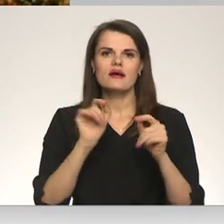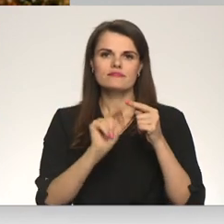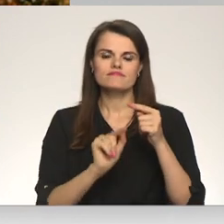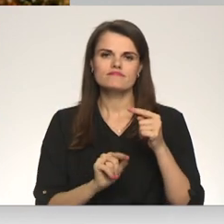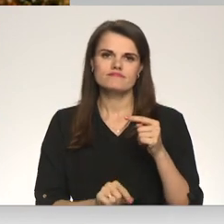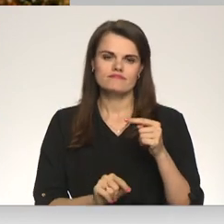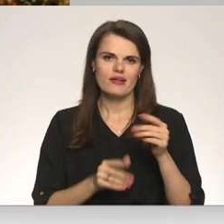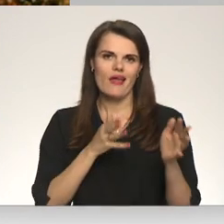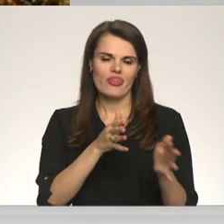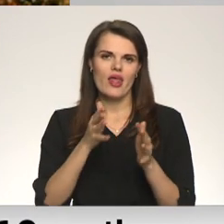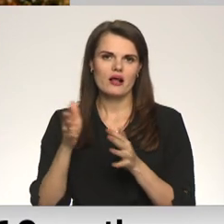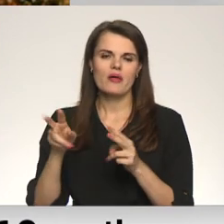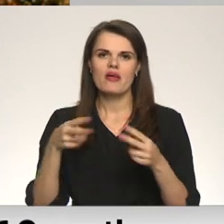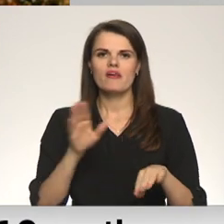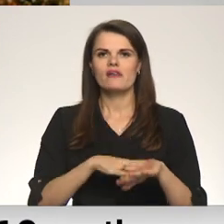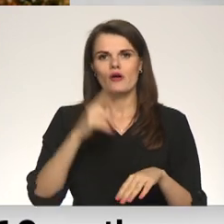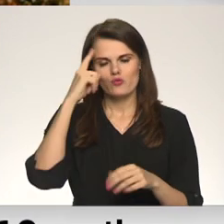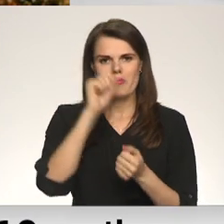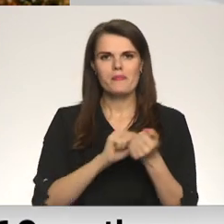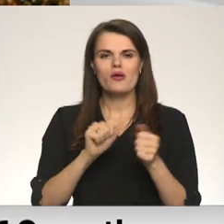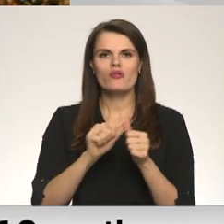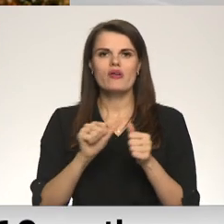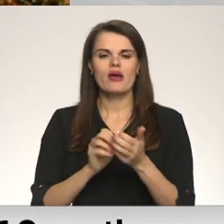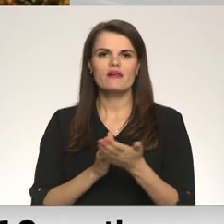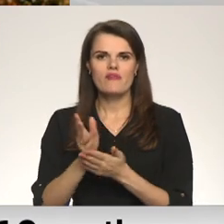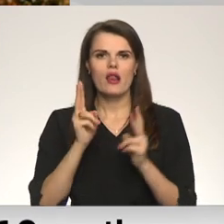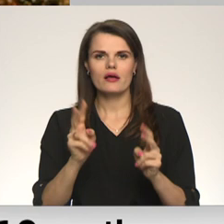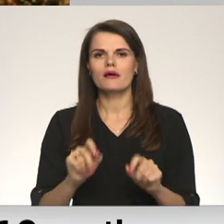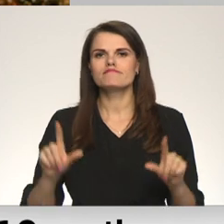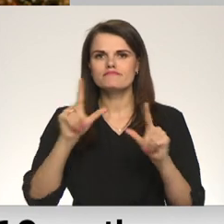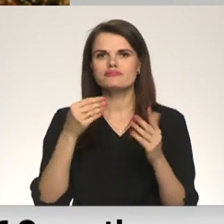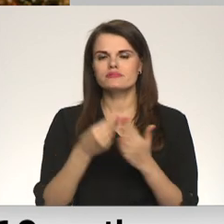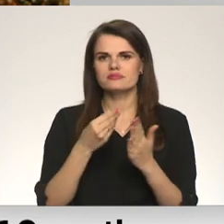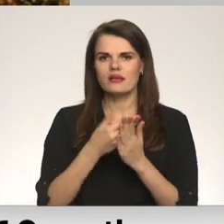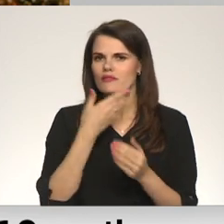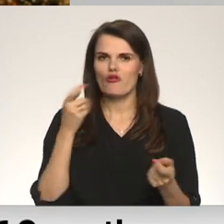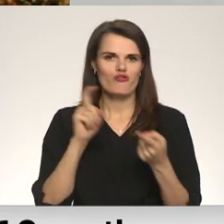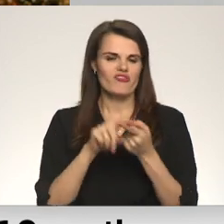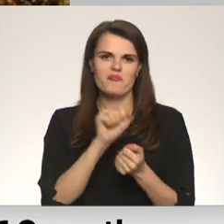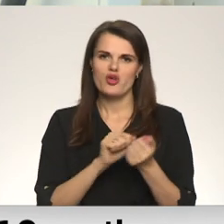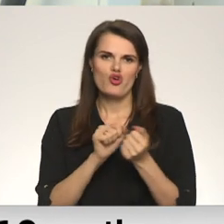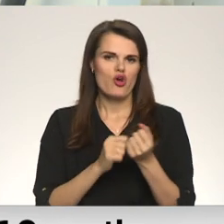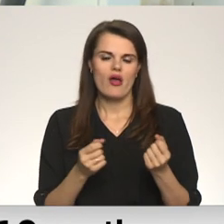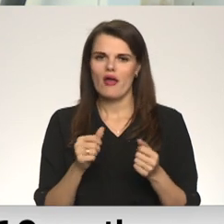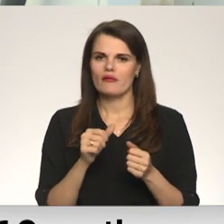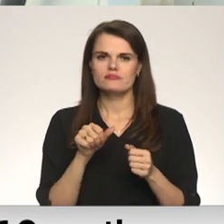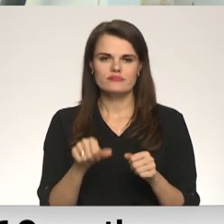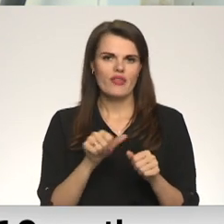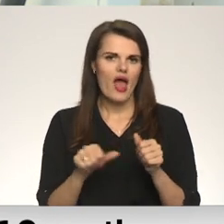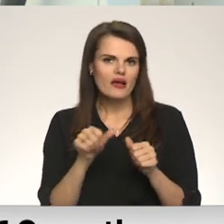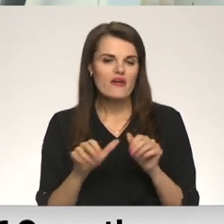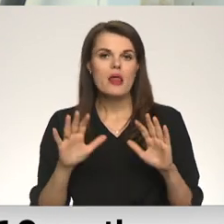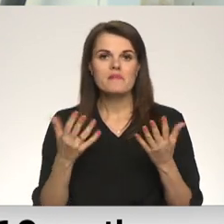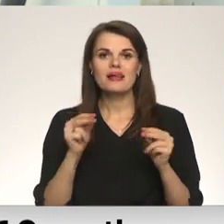un nevainot biodegvielu nozari tanī cenu kāpamā, kas faktiski nav saistīts ar biodegvielu. Tomēr